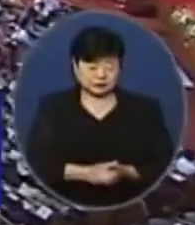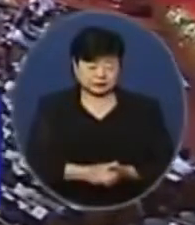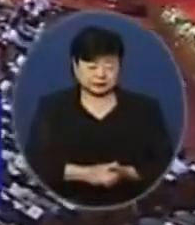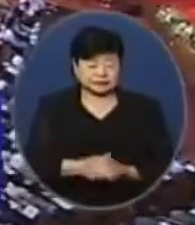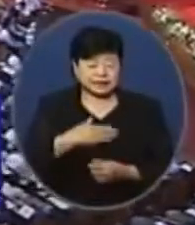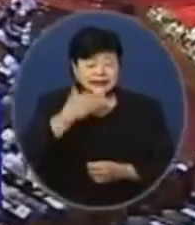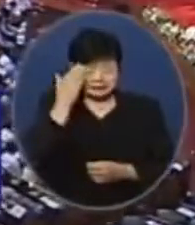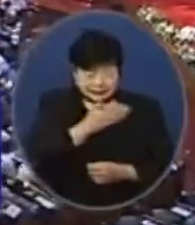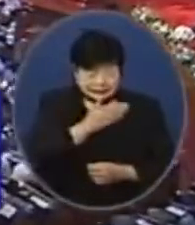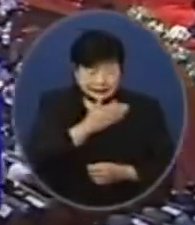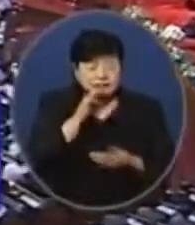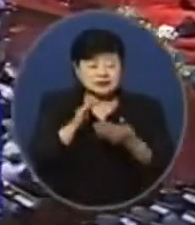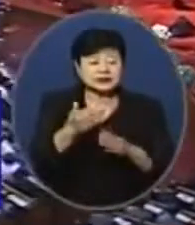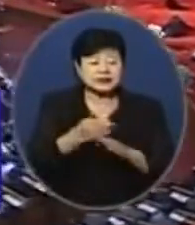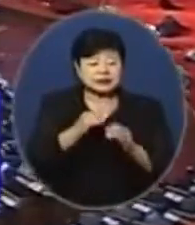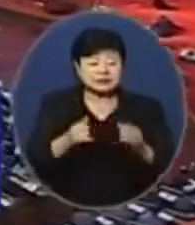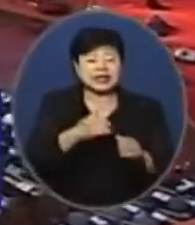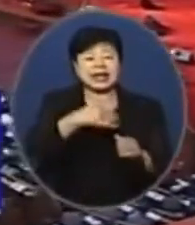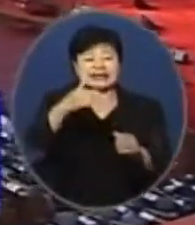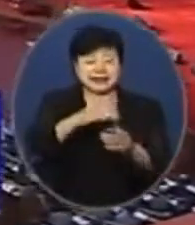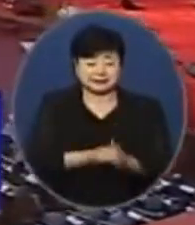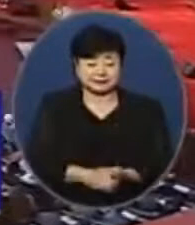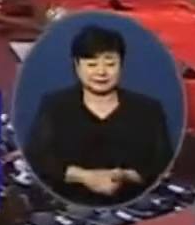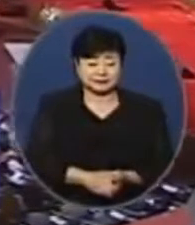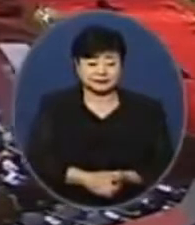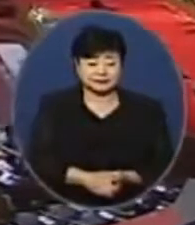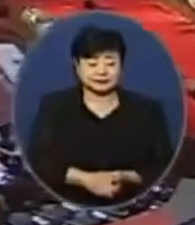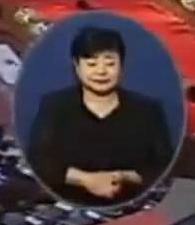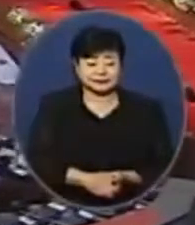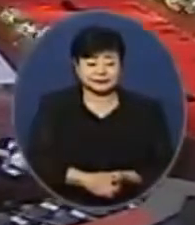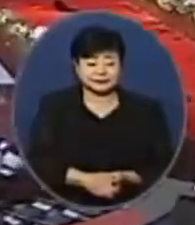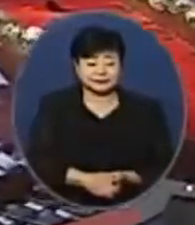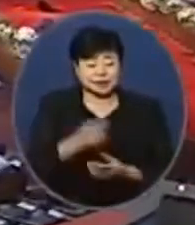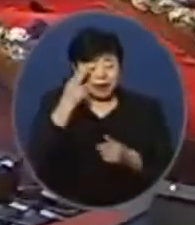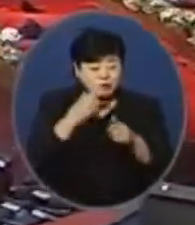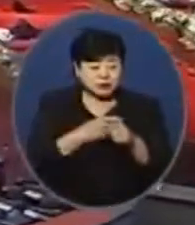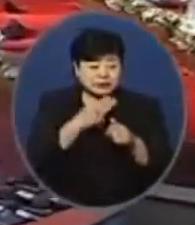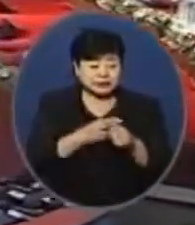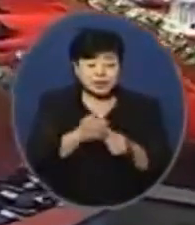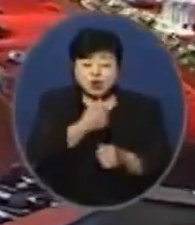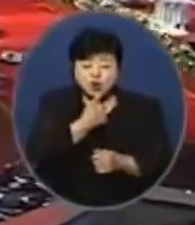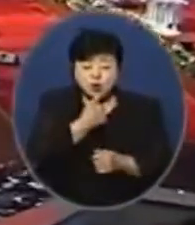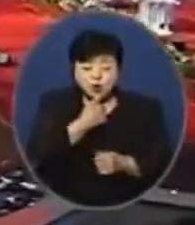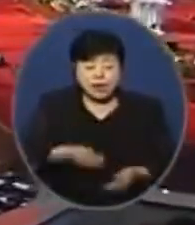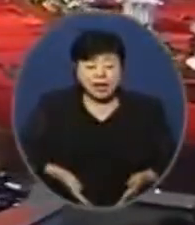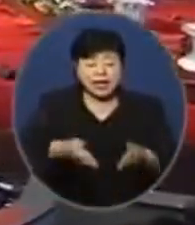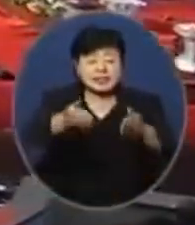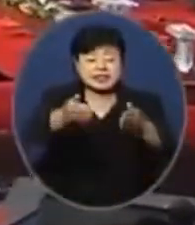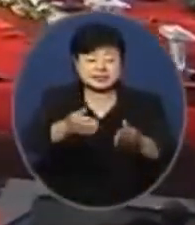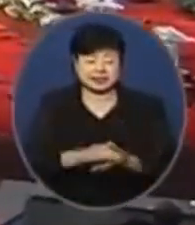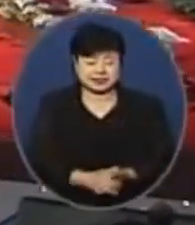나는 깨끗하니라 이후에는 이방인에게로 가리라 하고. 사도 바울은 로마의 그 길을 따라서